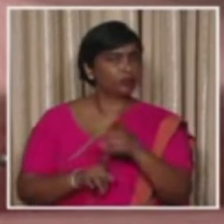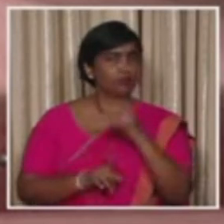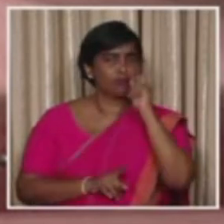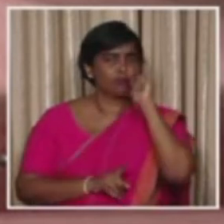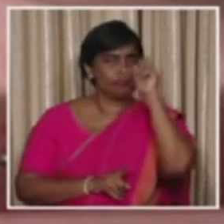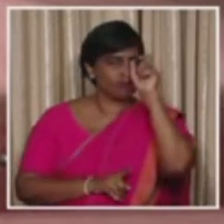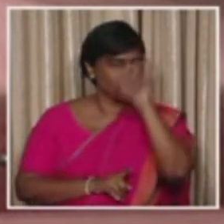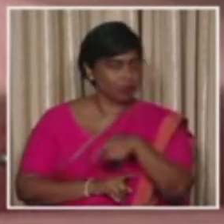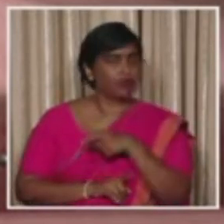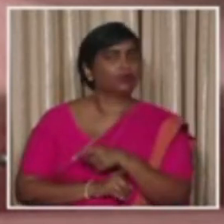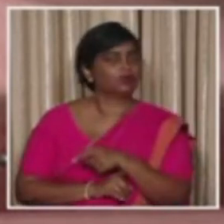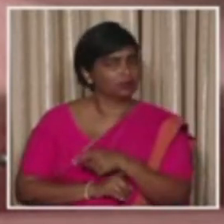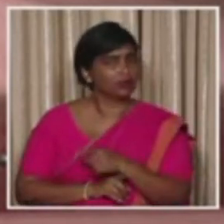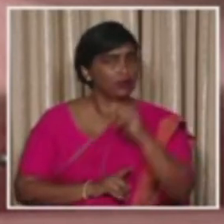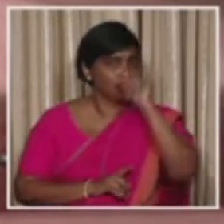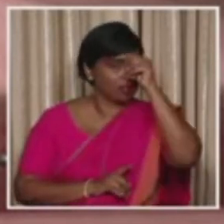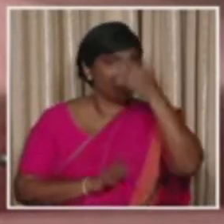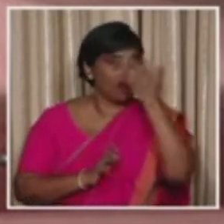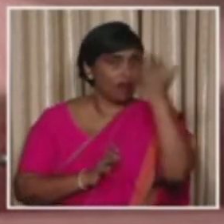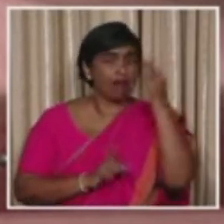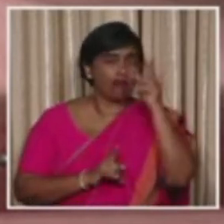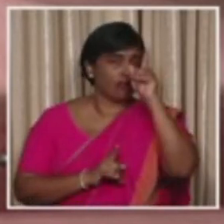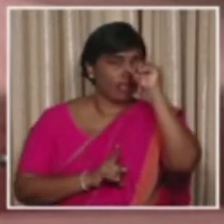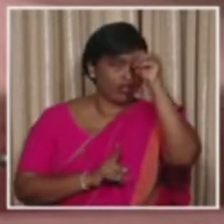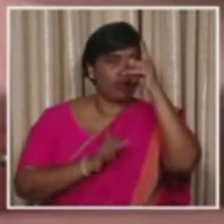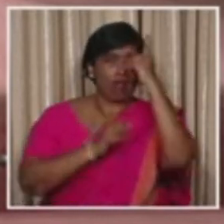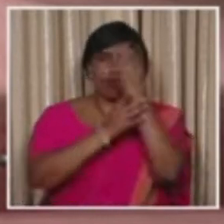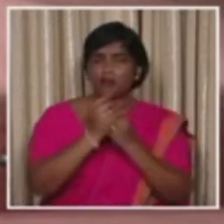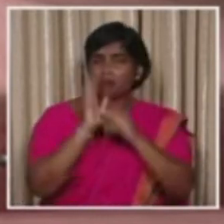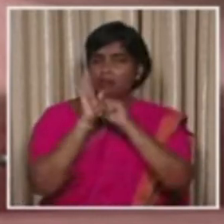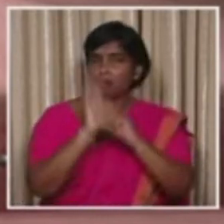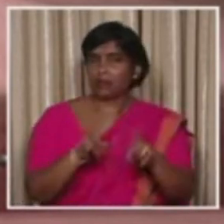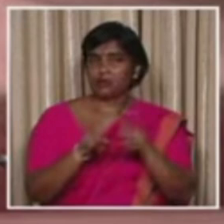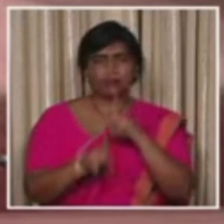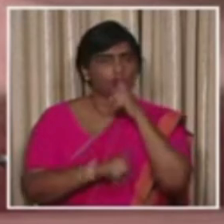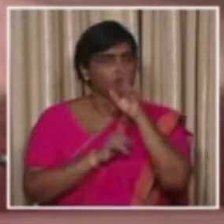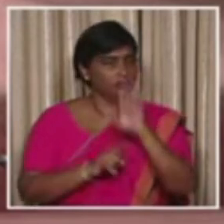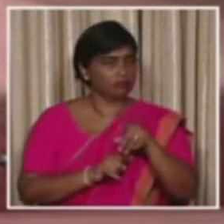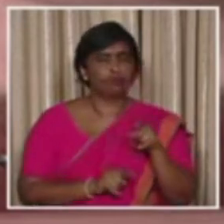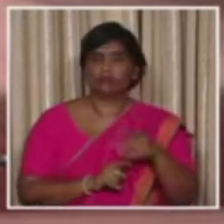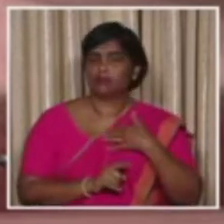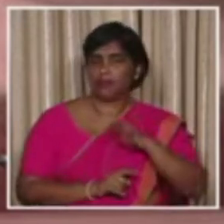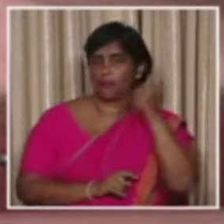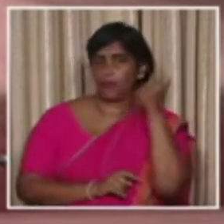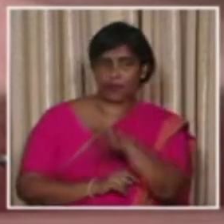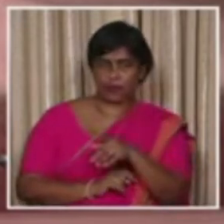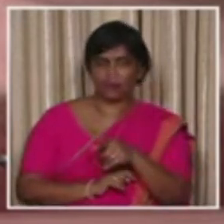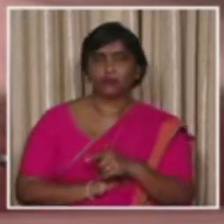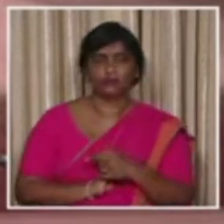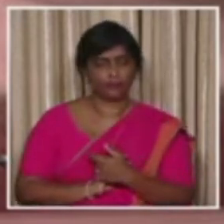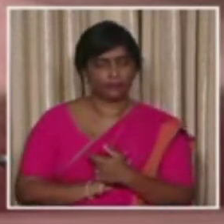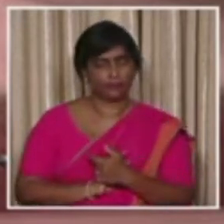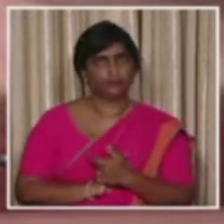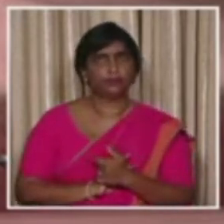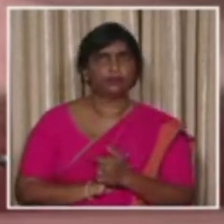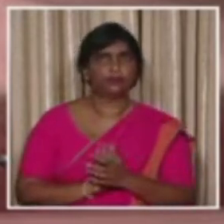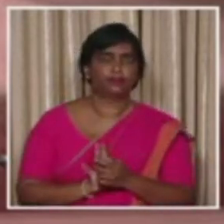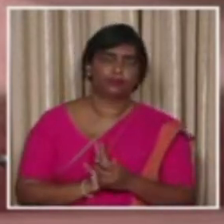வகையிலே பேசியிருக்கின்ற இந்த விடயம் மிகவும் கண்டனத்துக்குரியது. இதை எல்லா